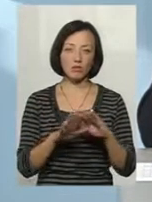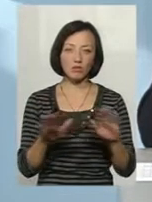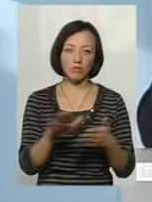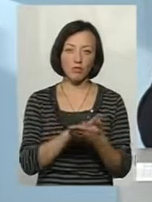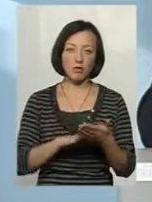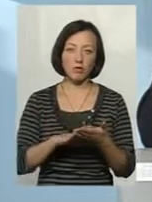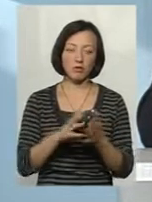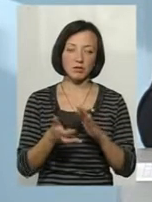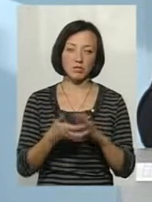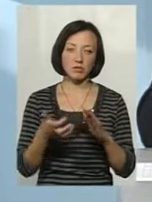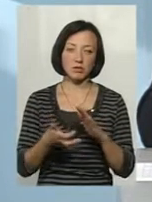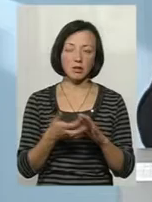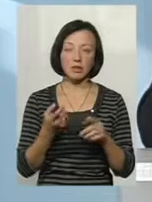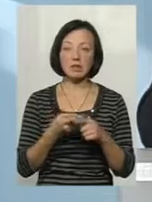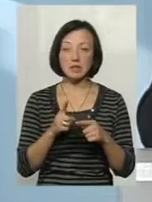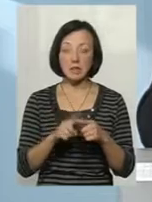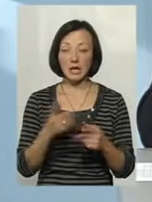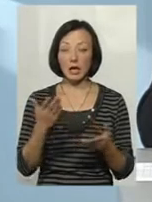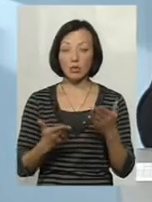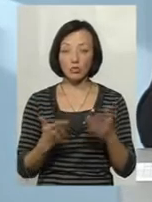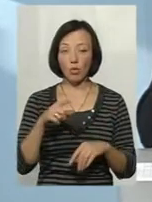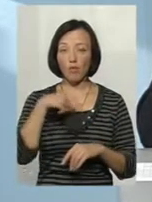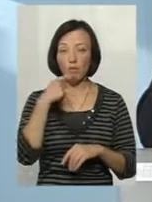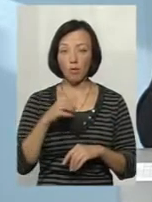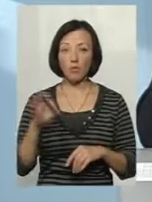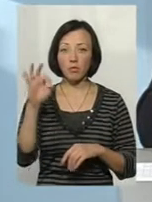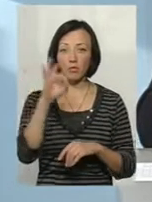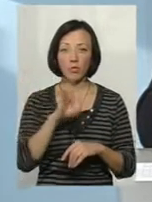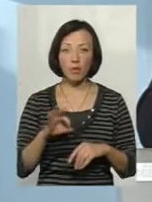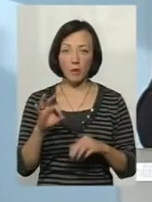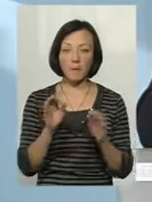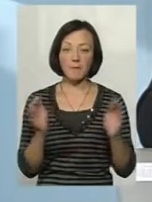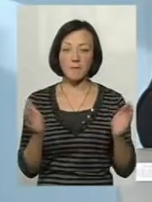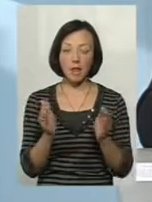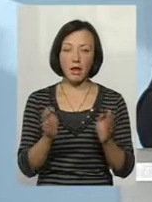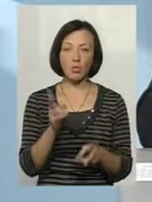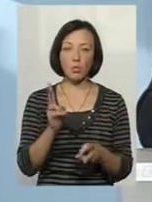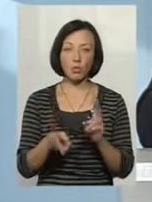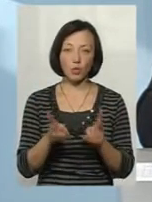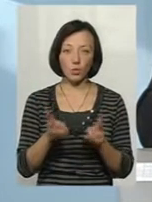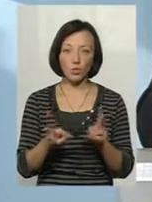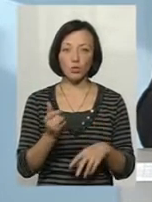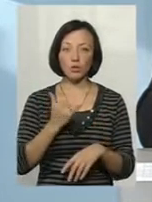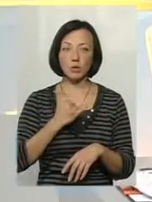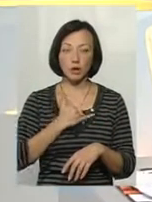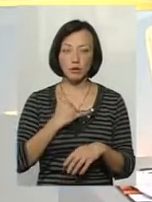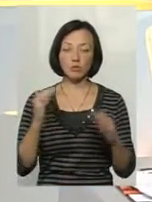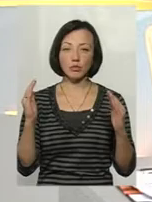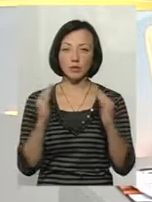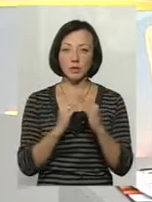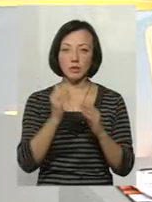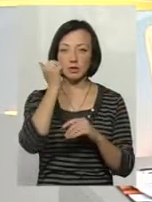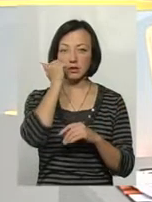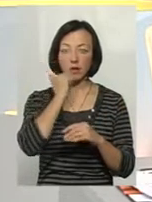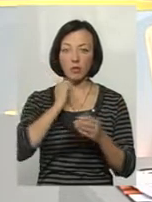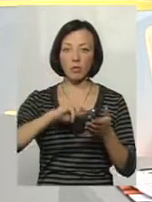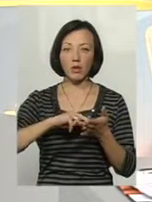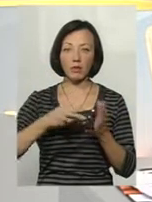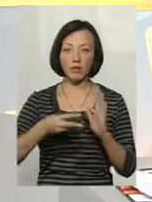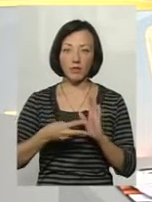все-таки недостатньо. Тобто, все-таки привідкривати. Якщо ми говоримо про невеличку кухню в нашому будинку старого